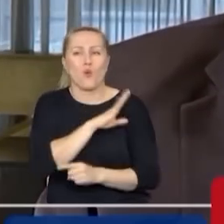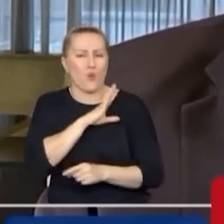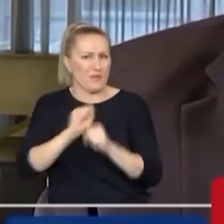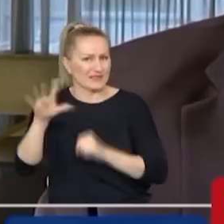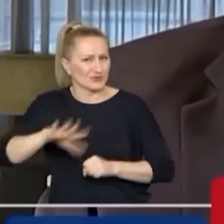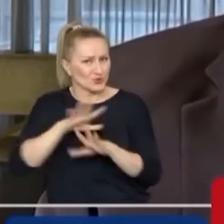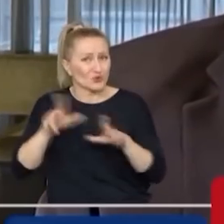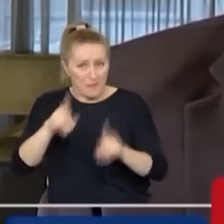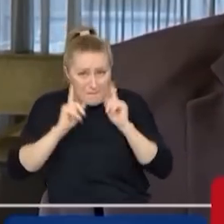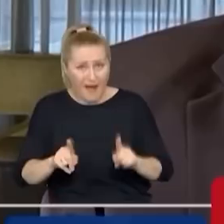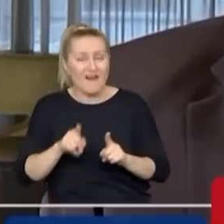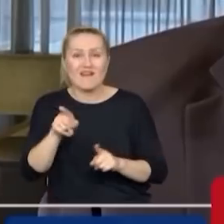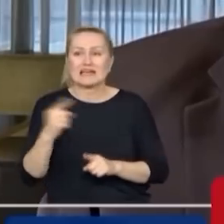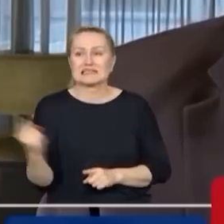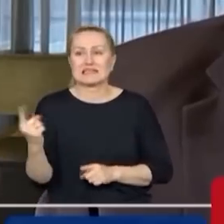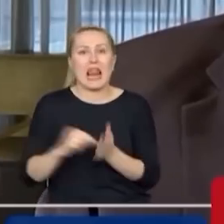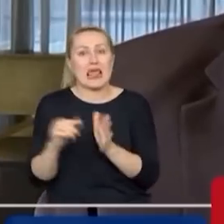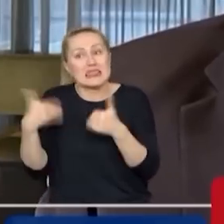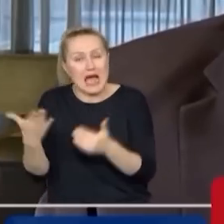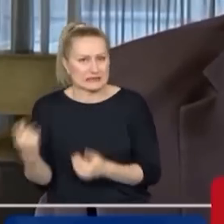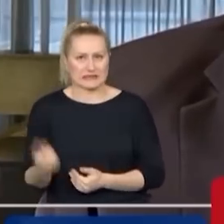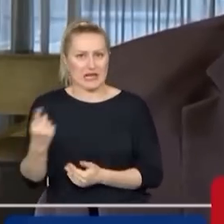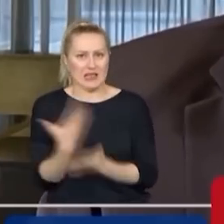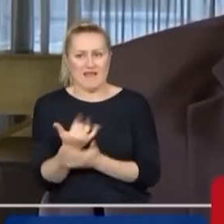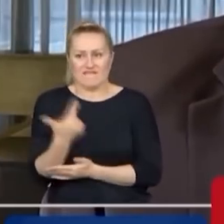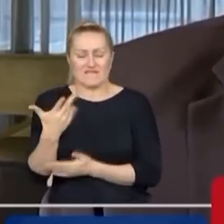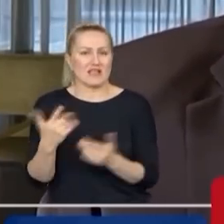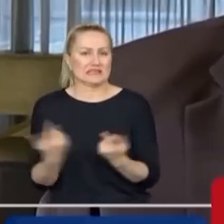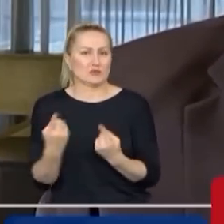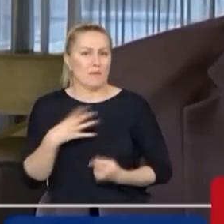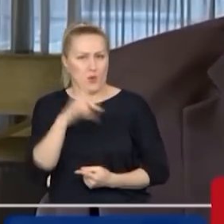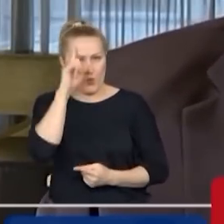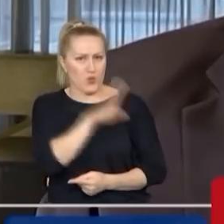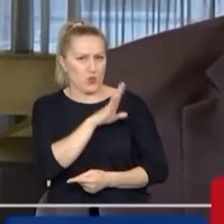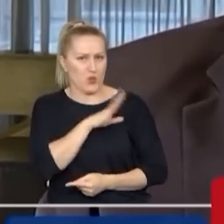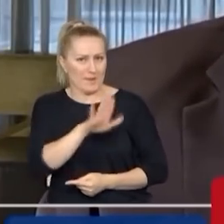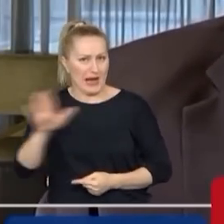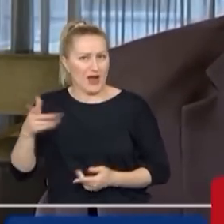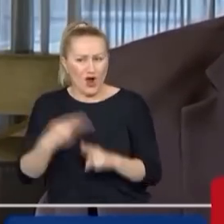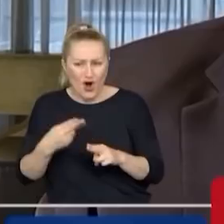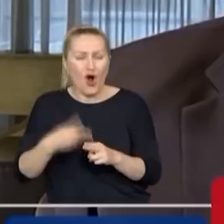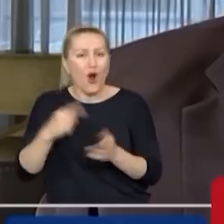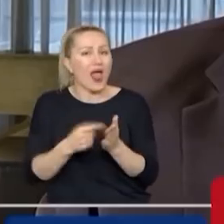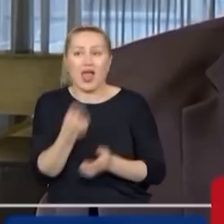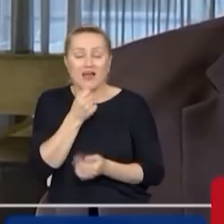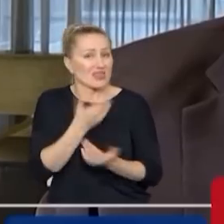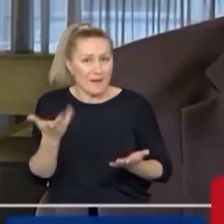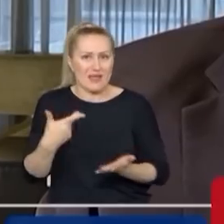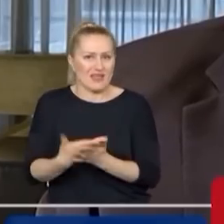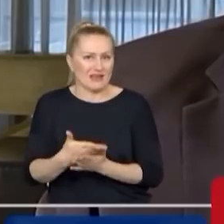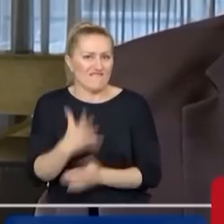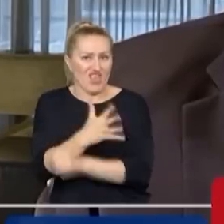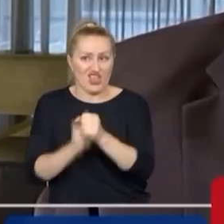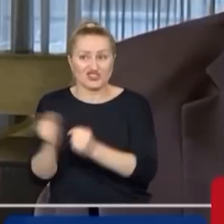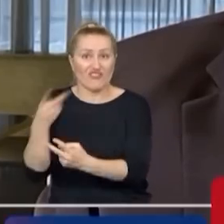im zakazano przekazywać leki i ostatnio mieli kilka przykładów, że po prostu umierają chorzy w zakładach karnych